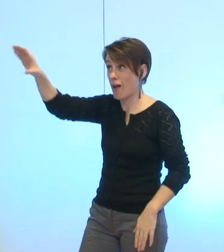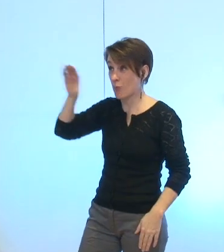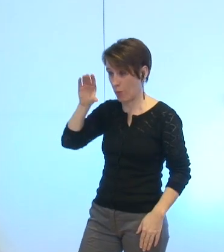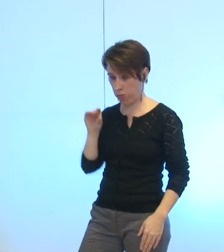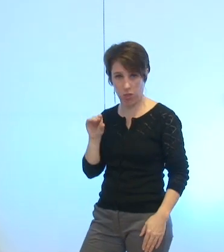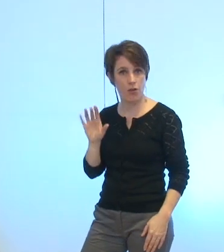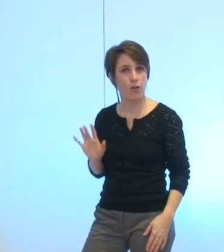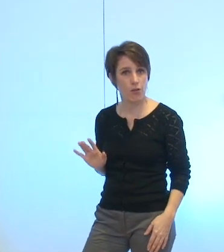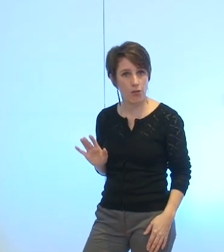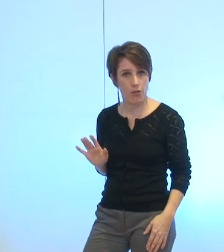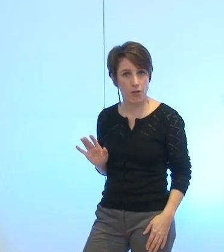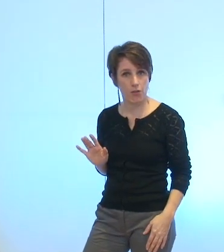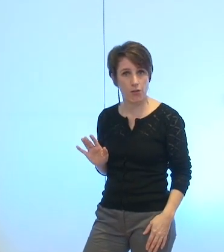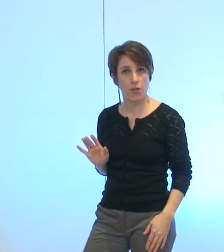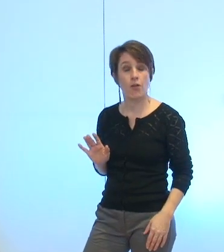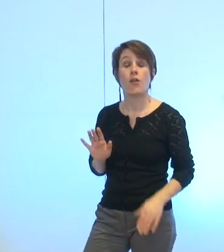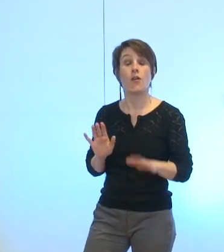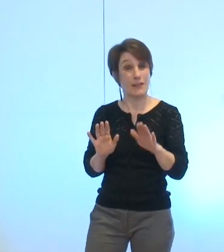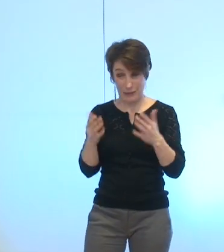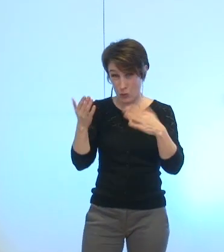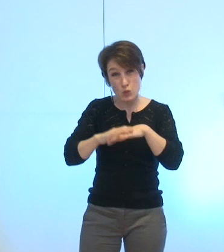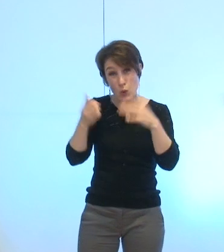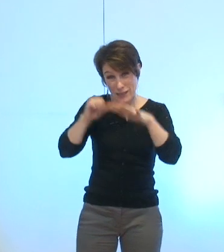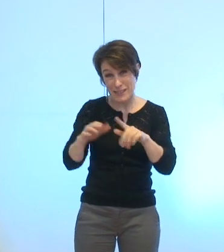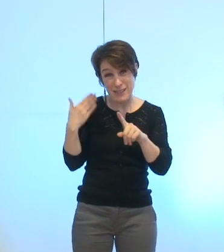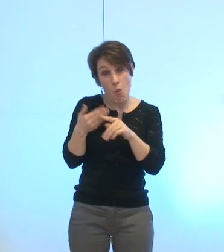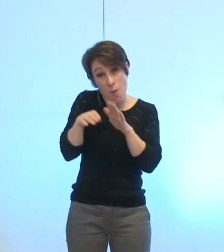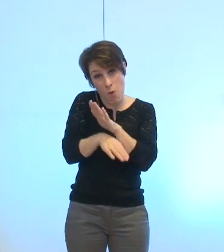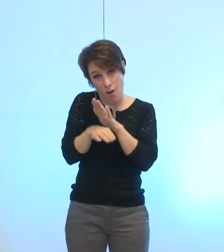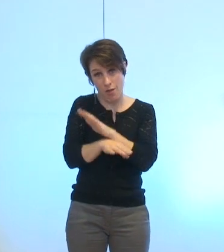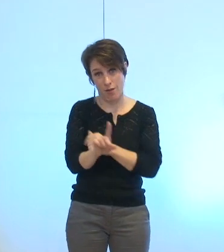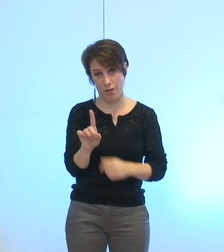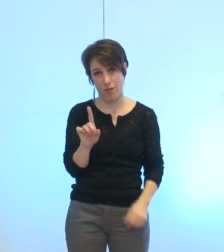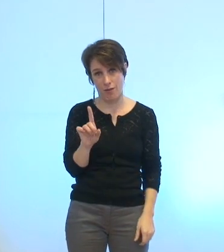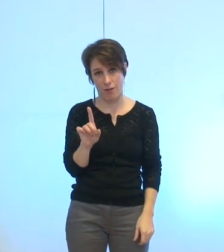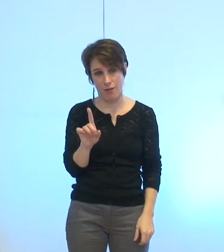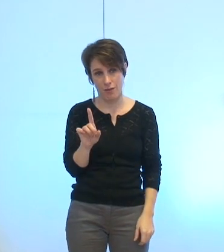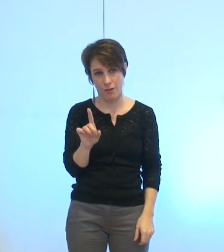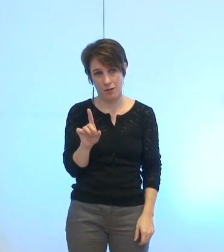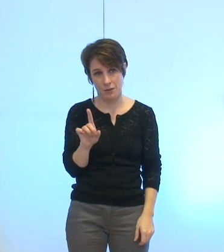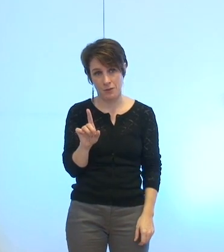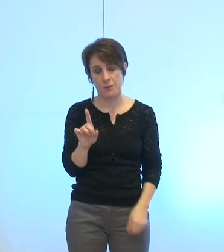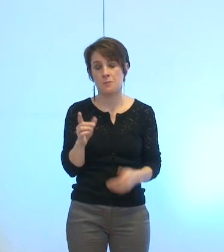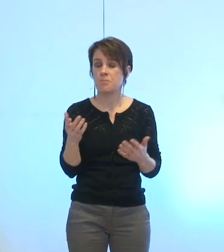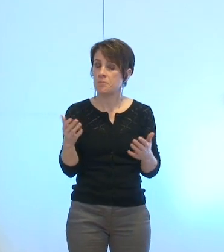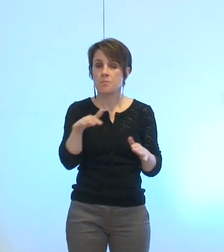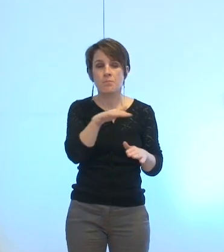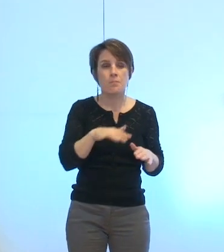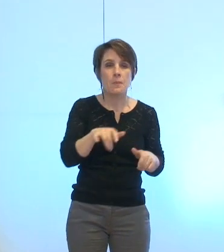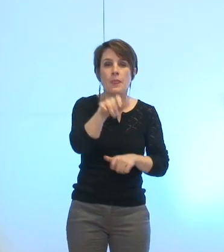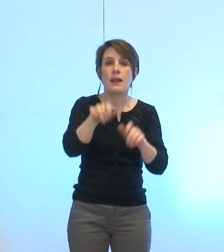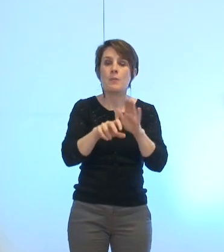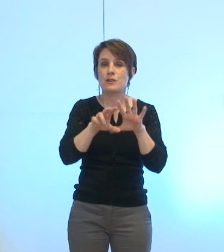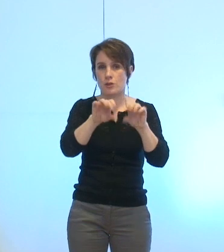et en moins de 6 mois les Grenoblois vous attendent surtout sur le